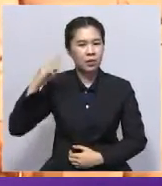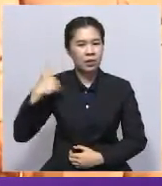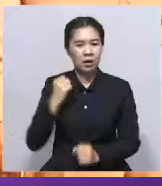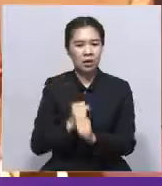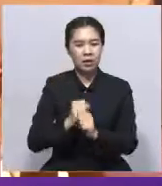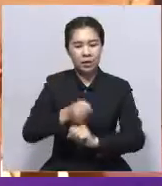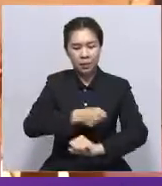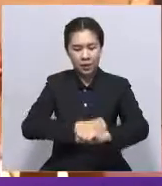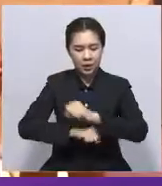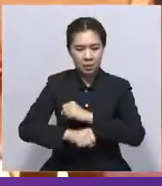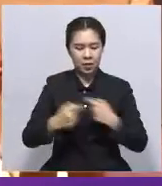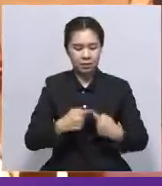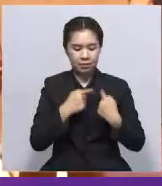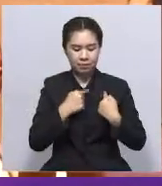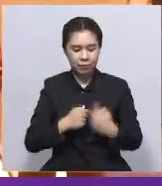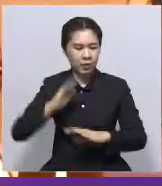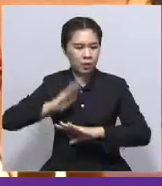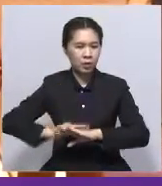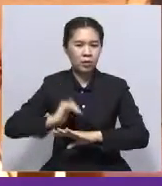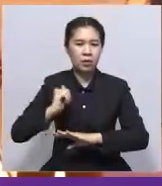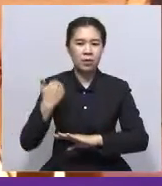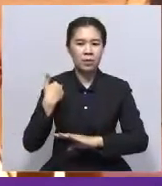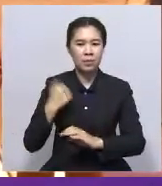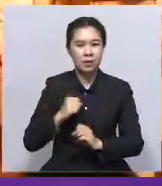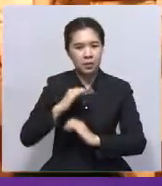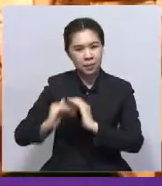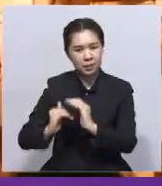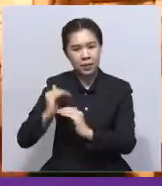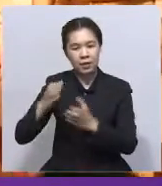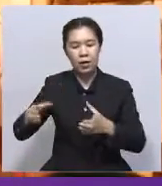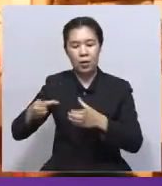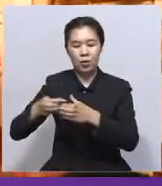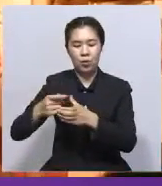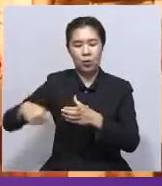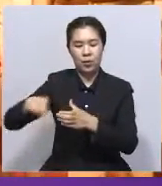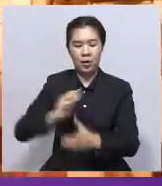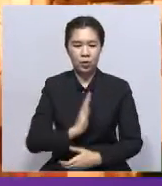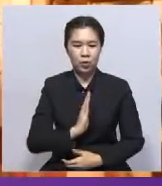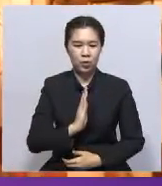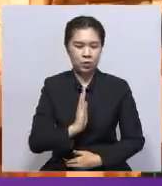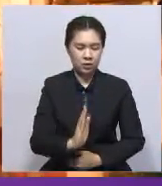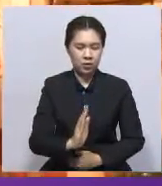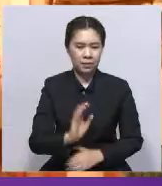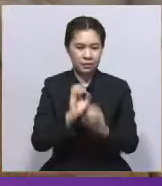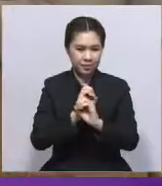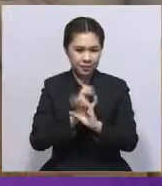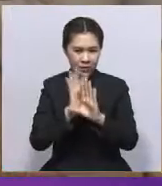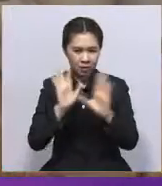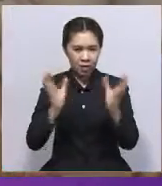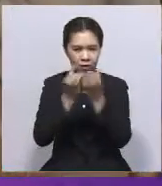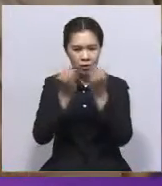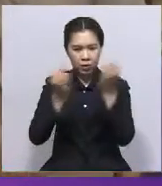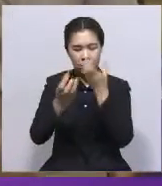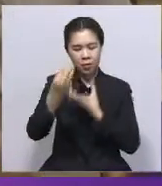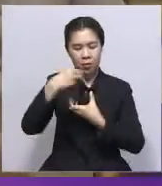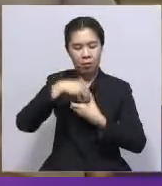การปฏิบัติหน้าที่อย่างเต็มความสามารถพร้อมมุ่งมั่นพัฒนาองค์กรให้มีความโปร่งใสซื่อสัตย์สุจริตมีคุณธรรมป